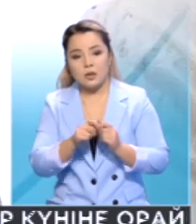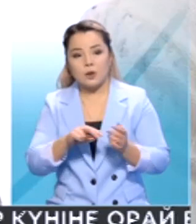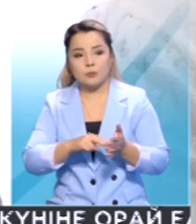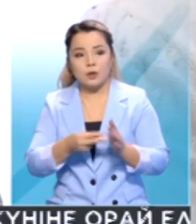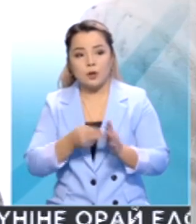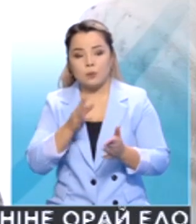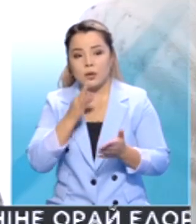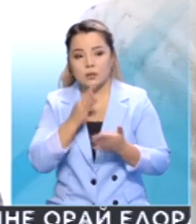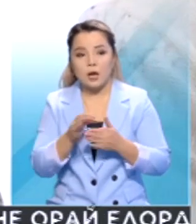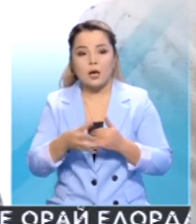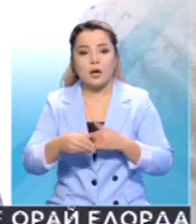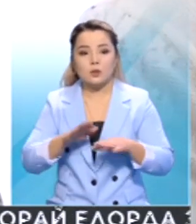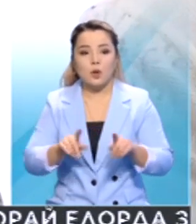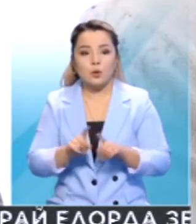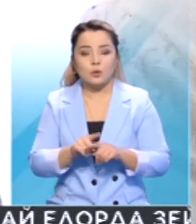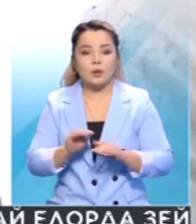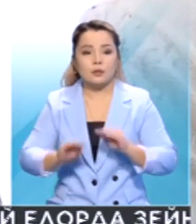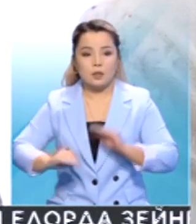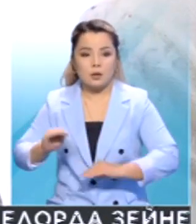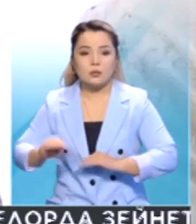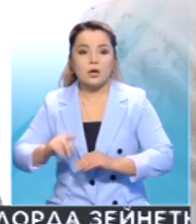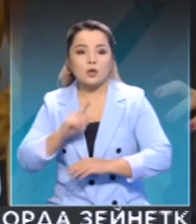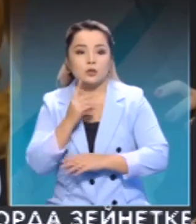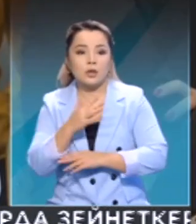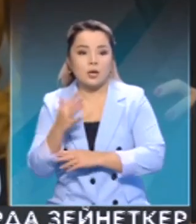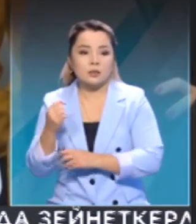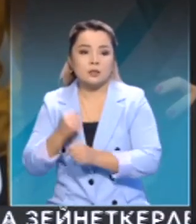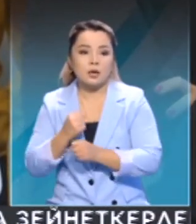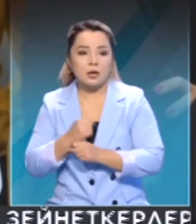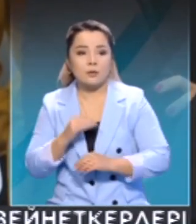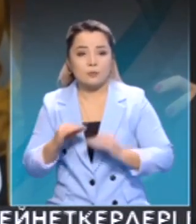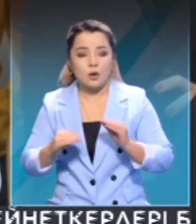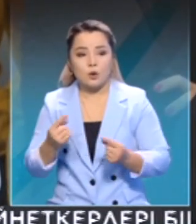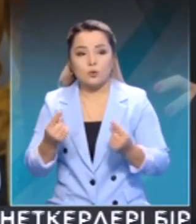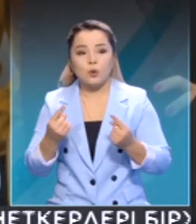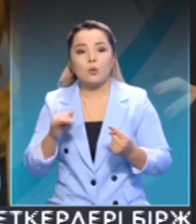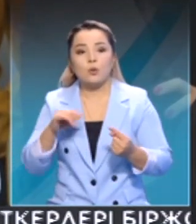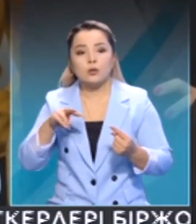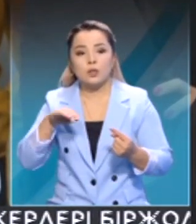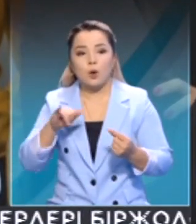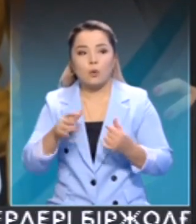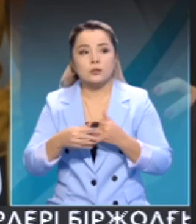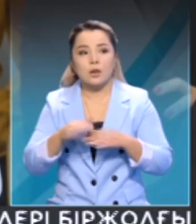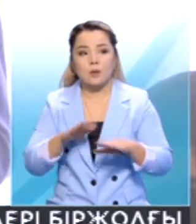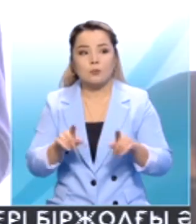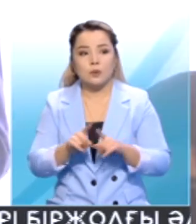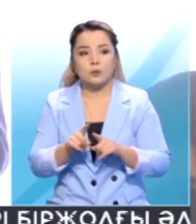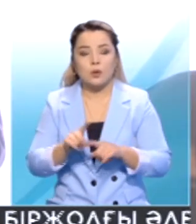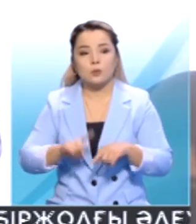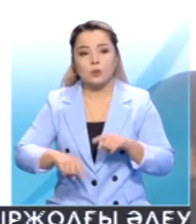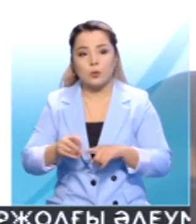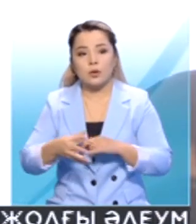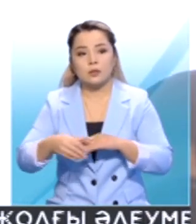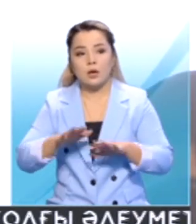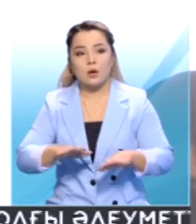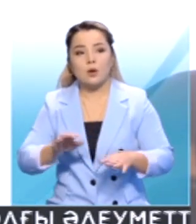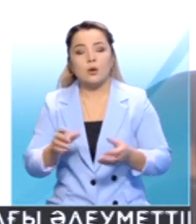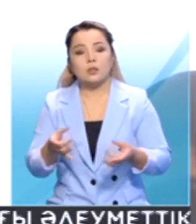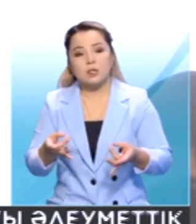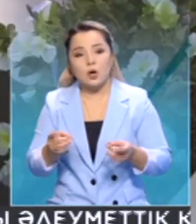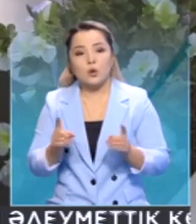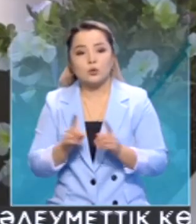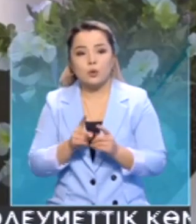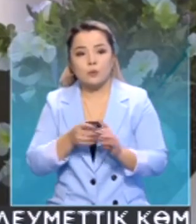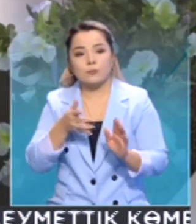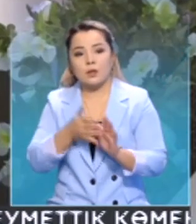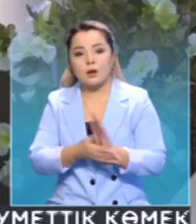Қаражал қаласындағы аумақты көгалдандыруға бағытталған жоба болса, екіншісі Ұлытау ауылында тартылып жатқан туған маңайына ылғалды ұстап тұратын ағаш